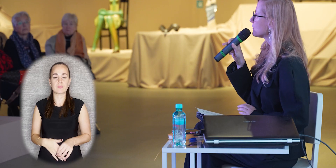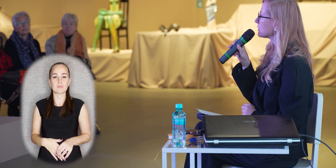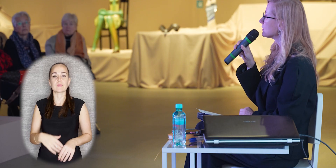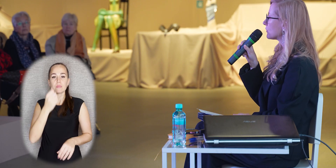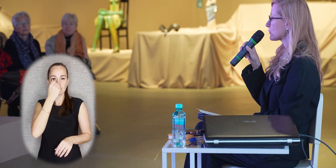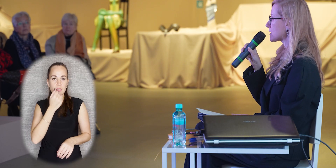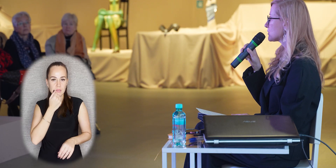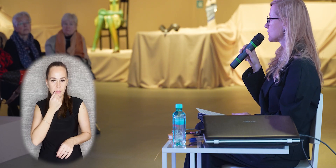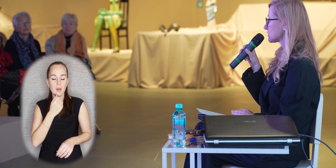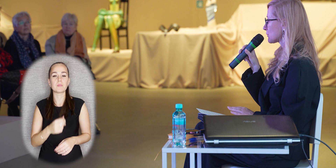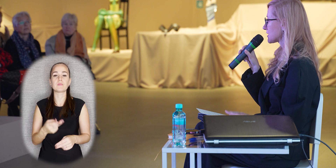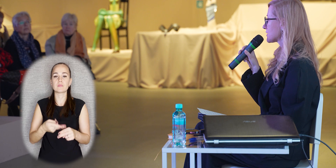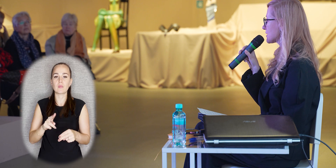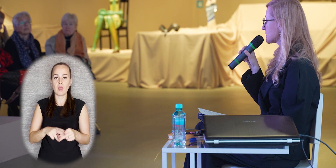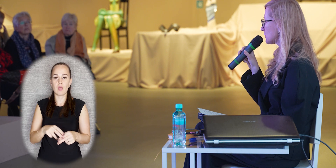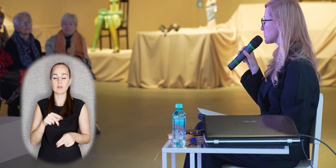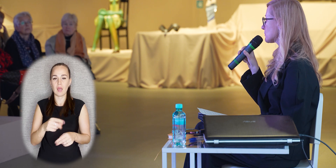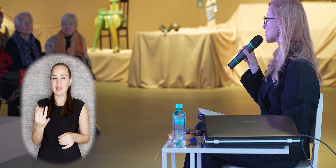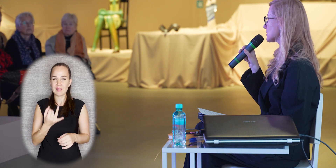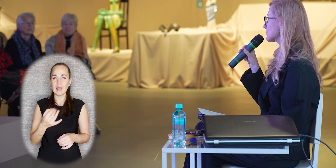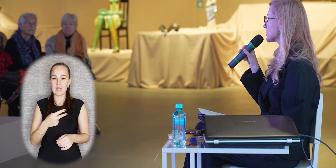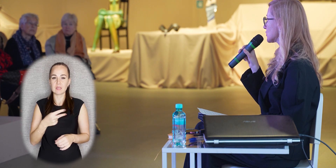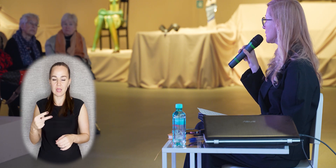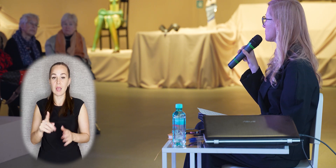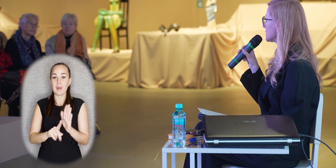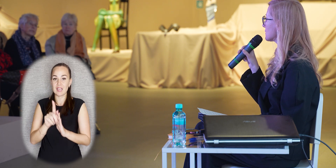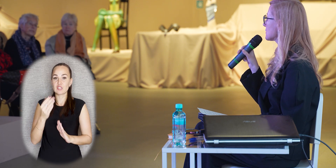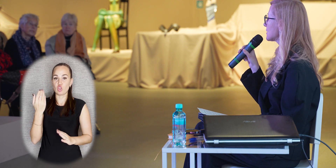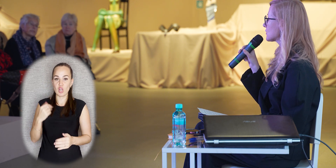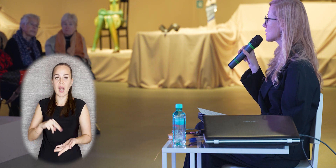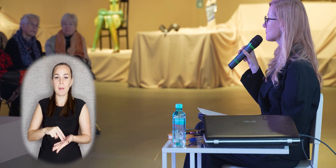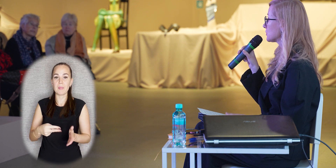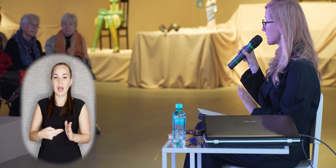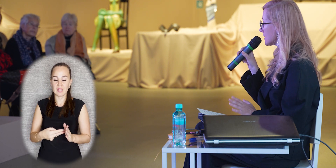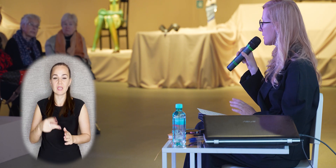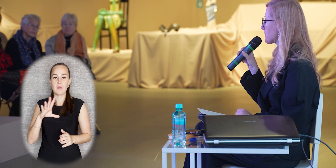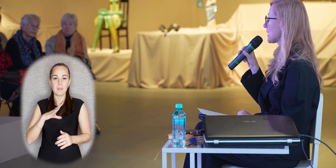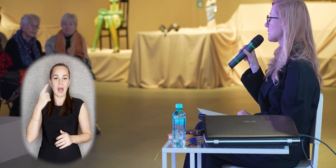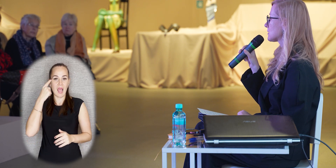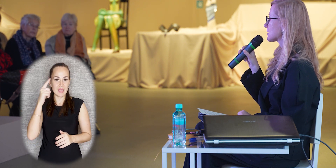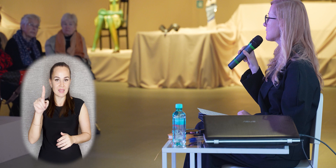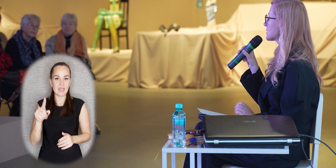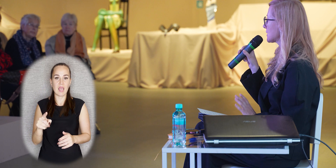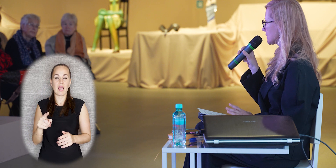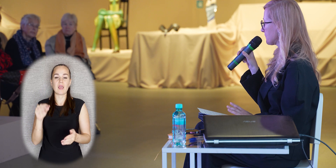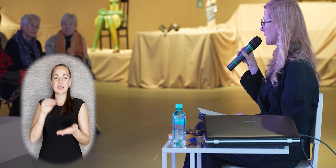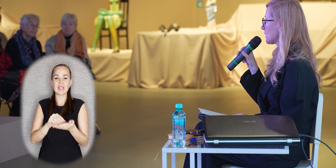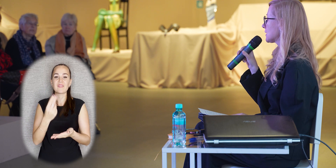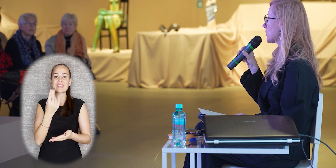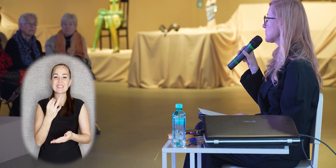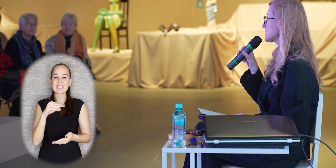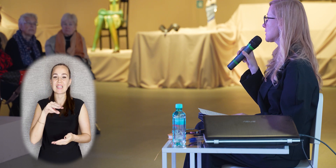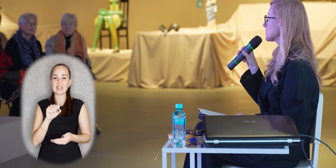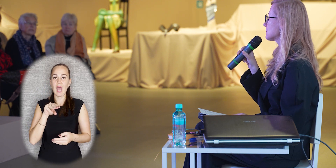Спасибо. На самом деле, это как раз интересная тема, потому что изначально планировалась даже, была идея ставить цитаты